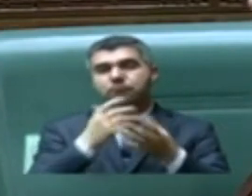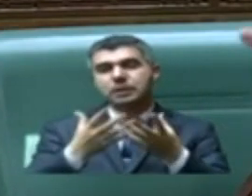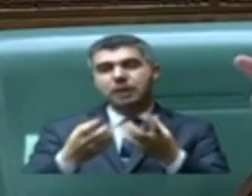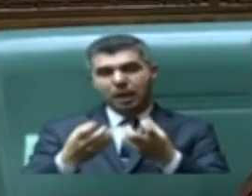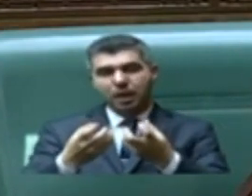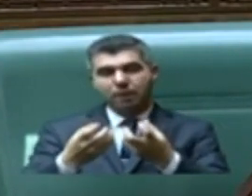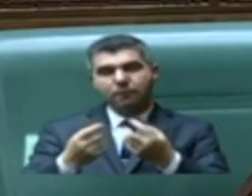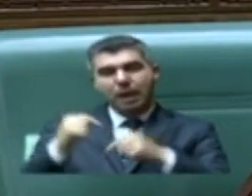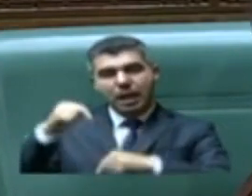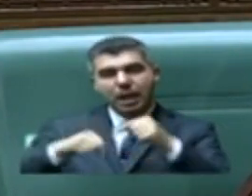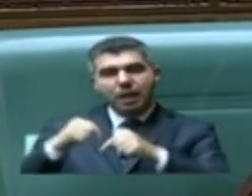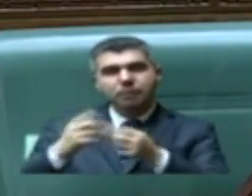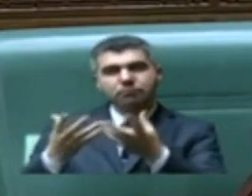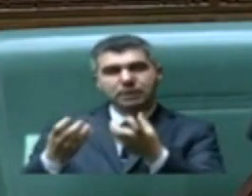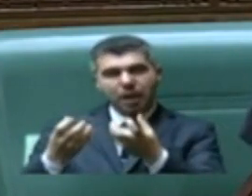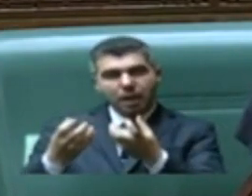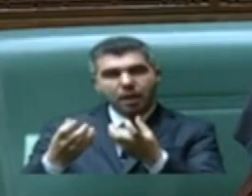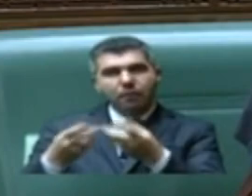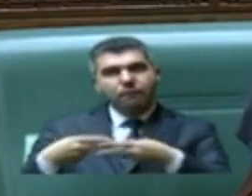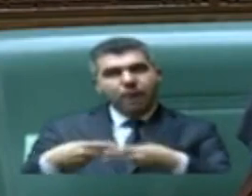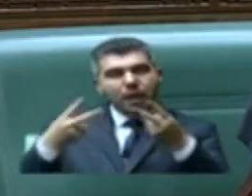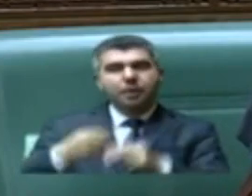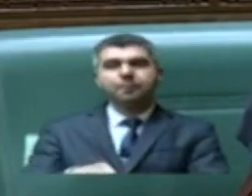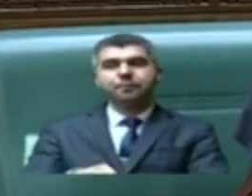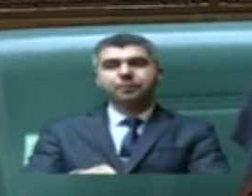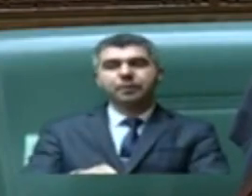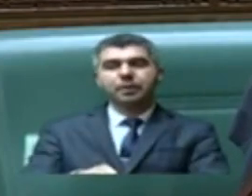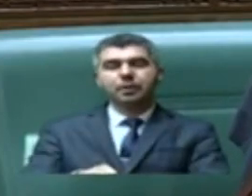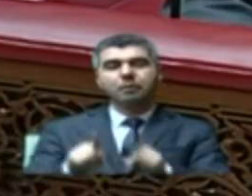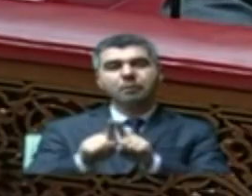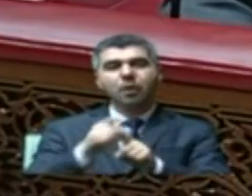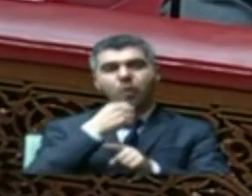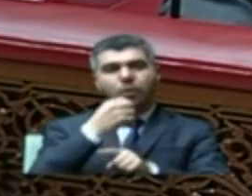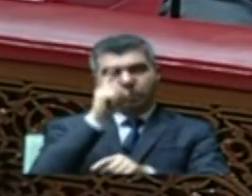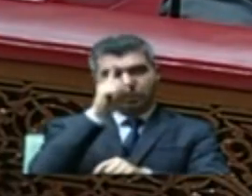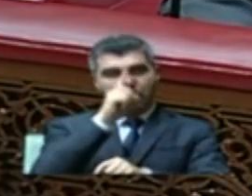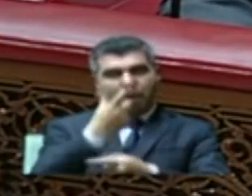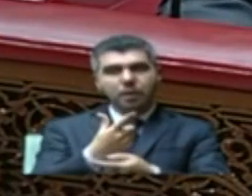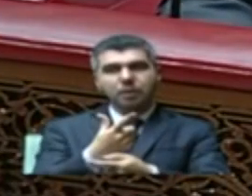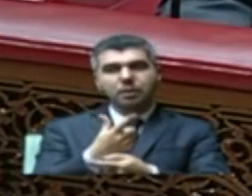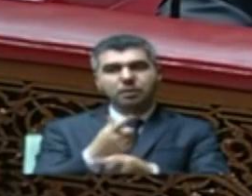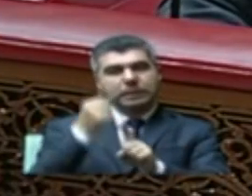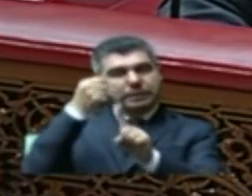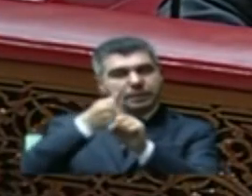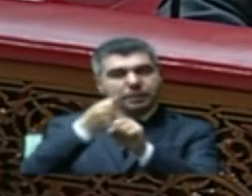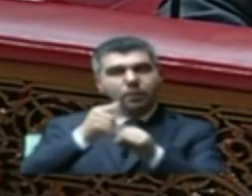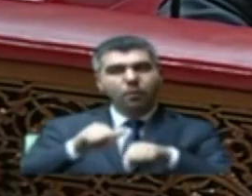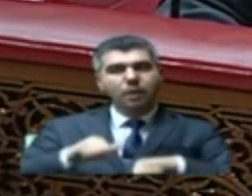هنا كيطلعوا المتشردين ومن هنا كتبان المتشردين. فلهذا كنتمناو السيد الوزير المحترم أنكم ديروا مجهود